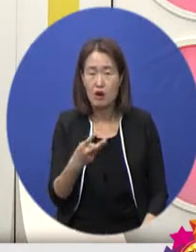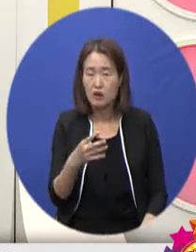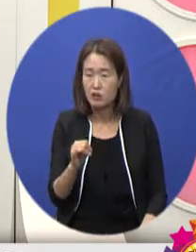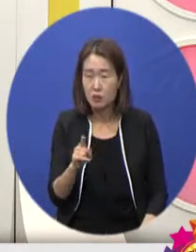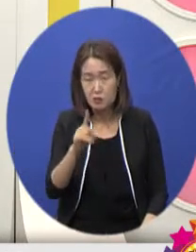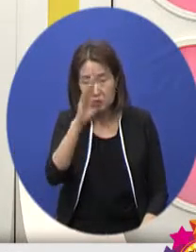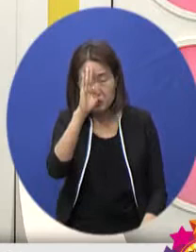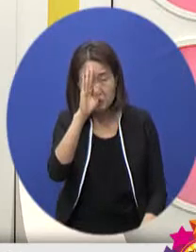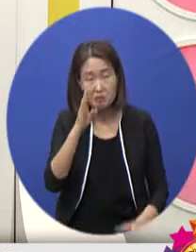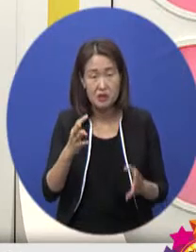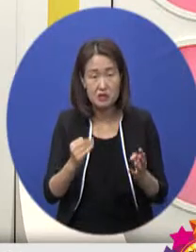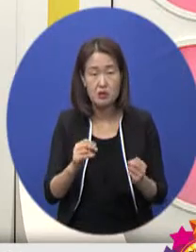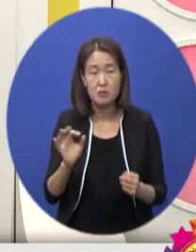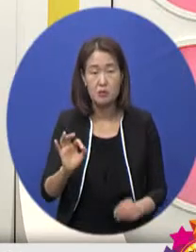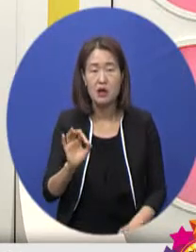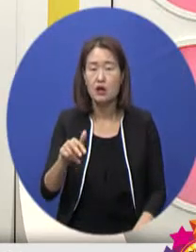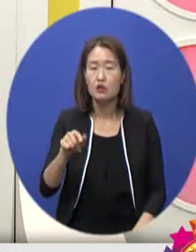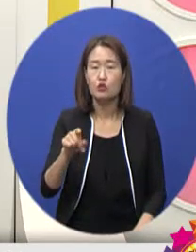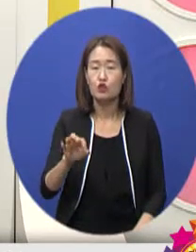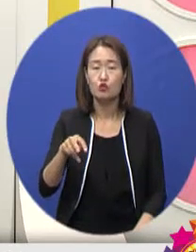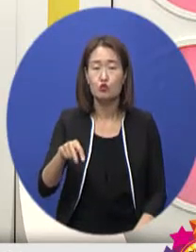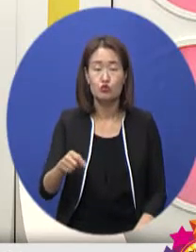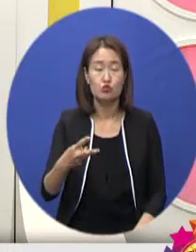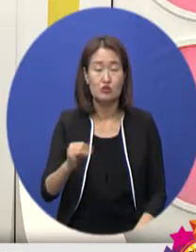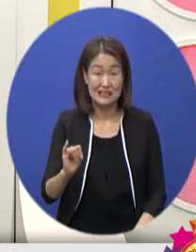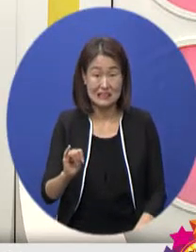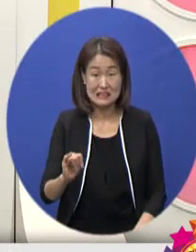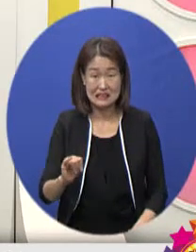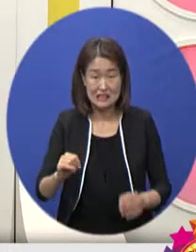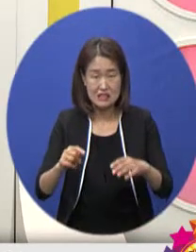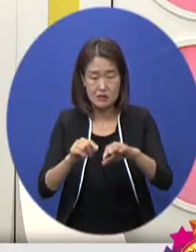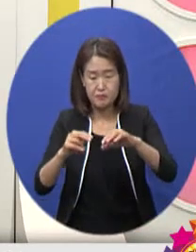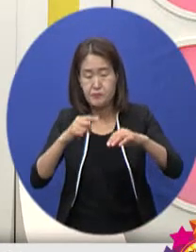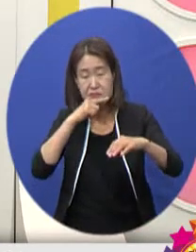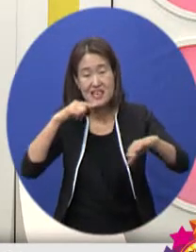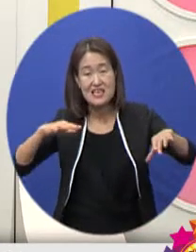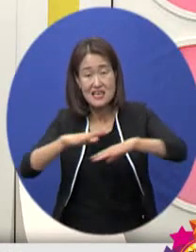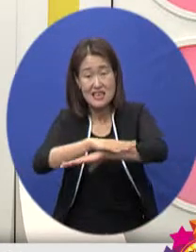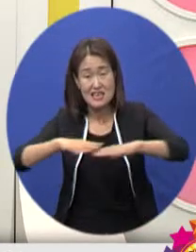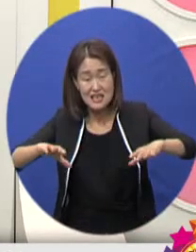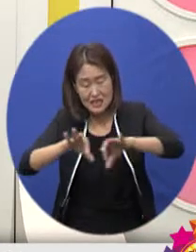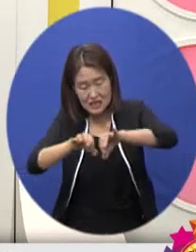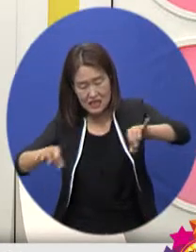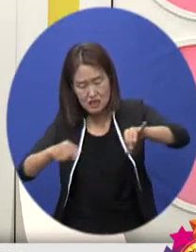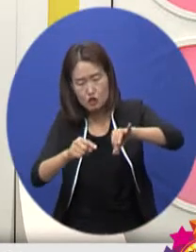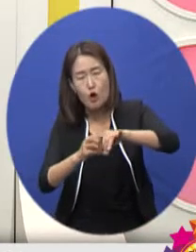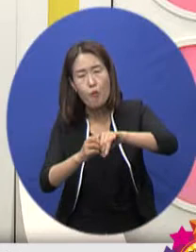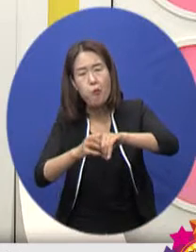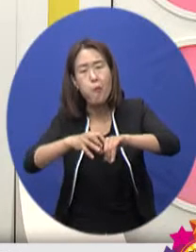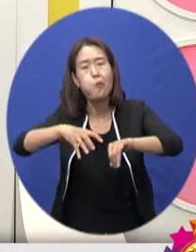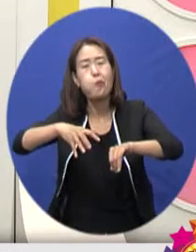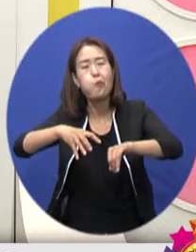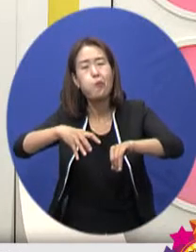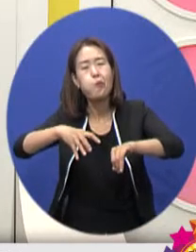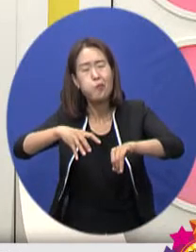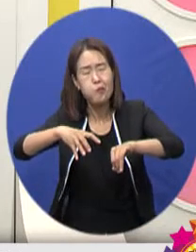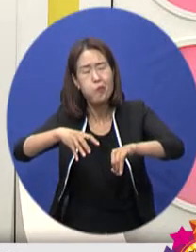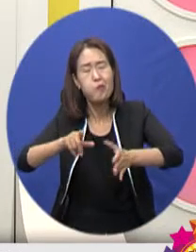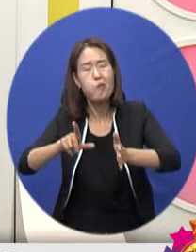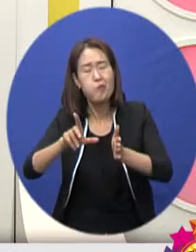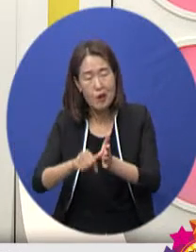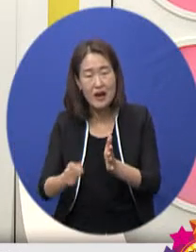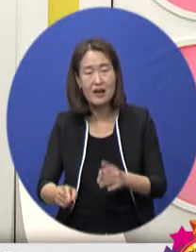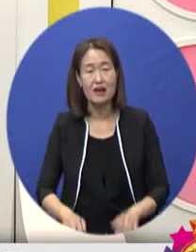아이고 여 정수리에 가가지고 정수리 네. 이렇게 부풀어 있대요. 네. 그래가지고 그냥 그날로 이제